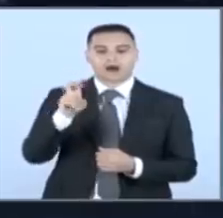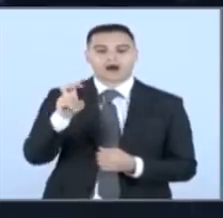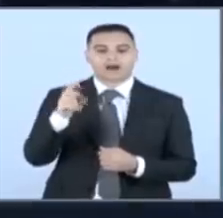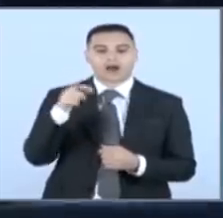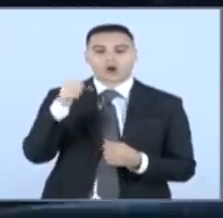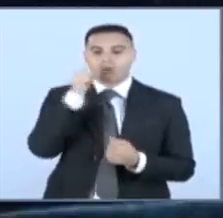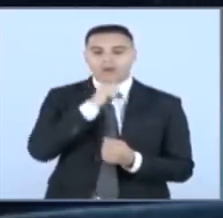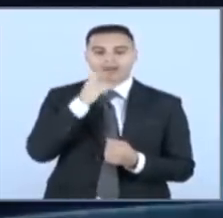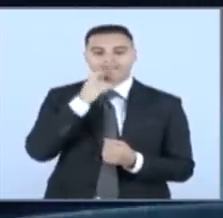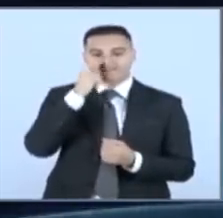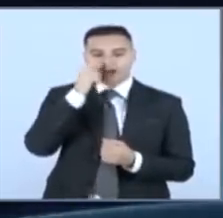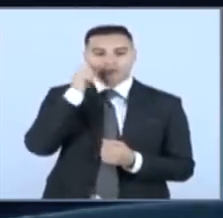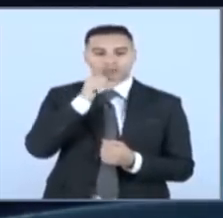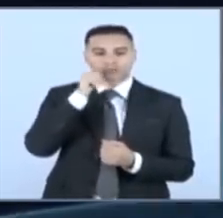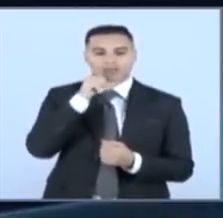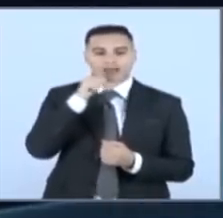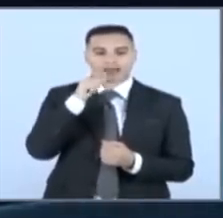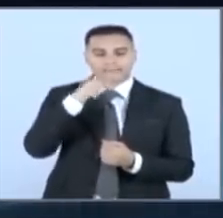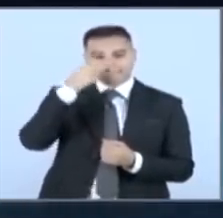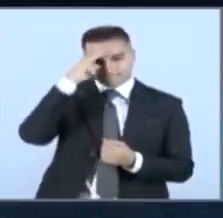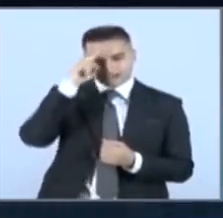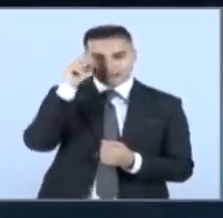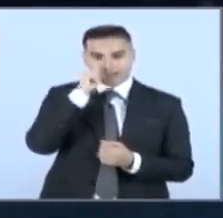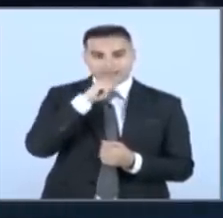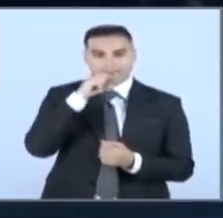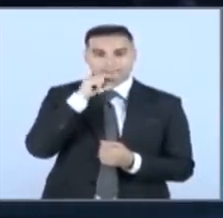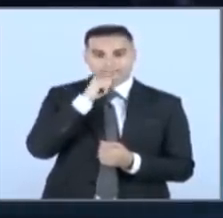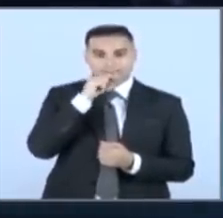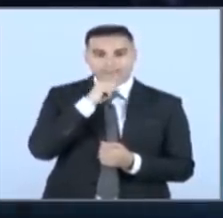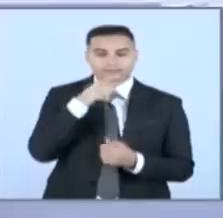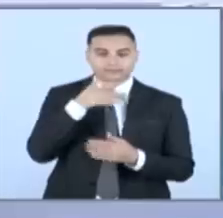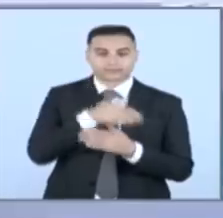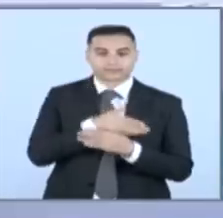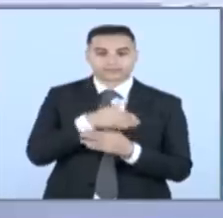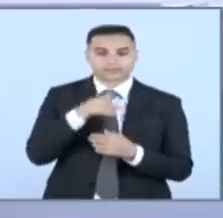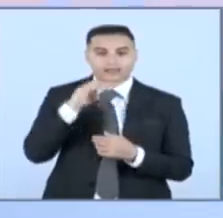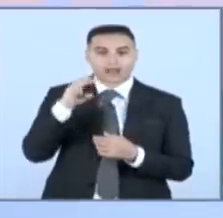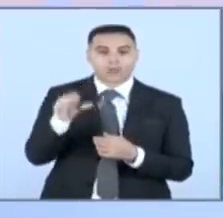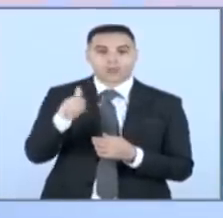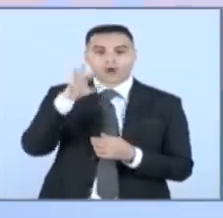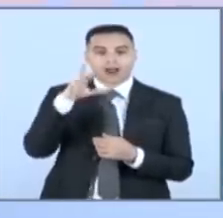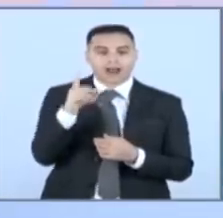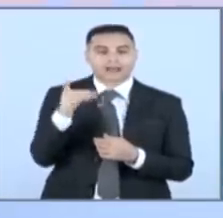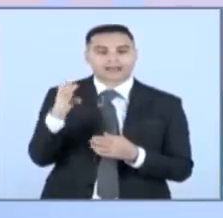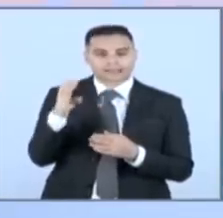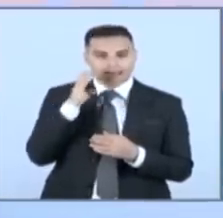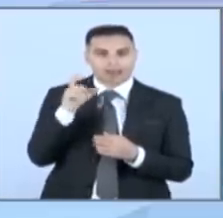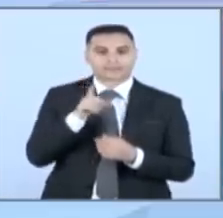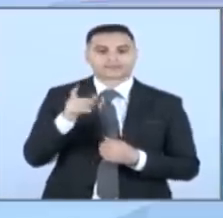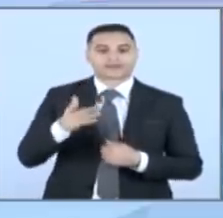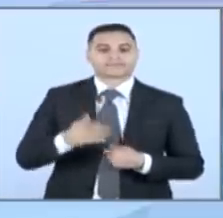سمارة هي أغنية الفنانة سودانية، فمن هي؟ محمود. جواهر. جواهر، إجابة